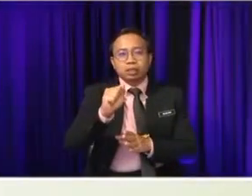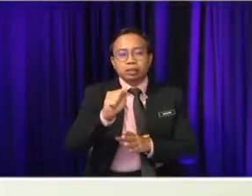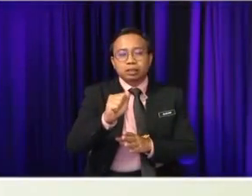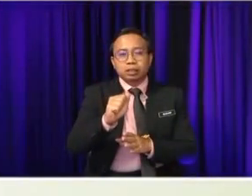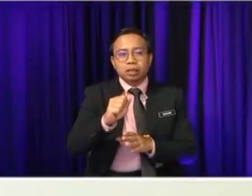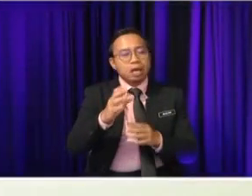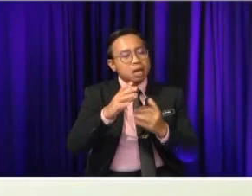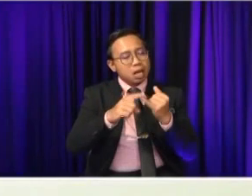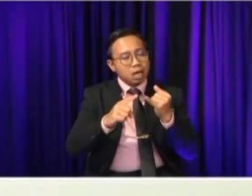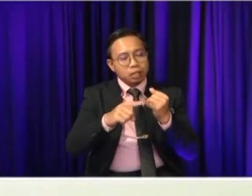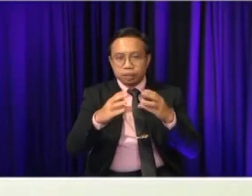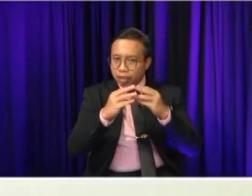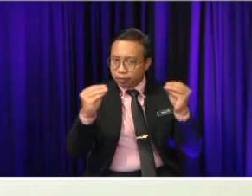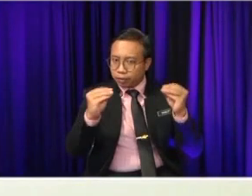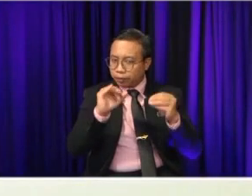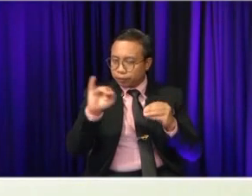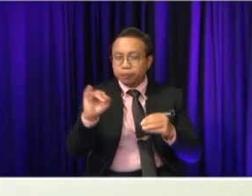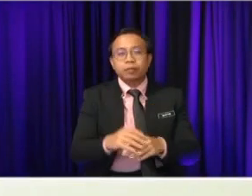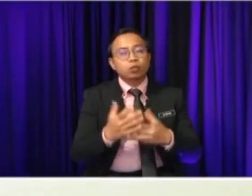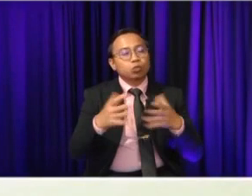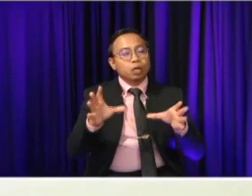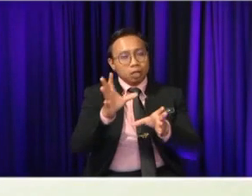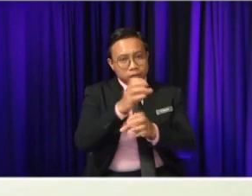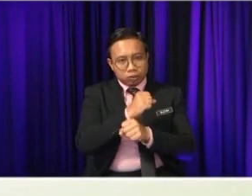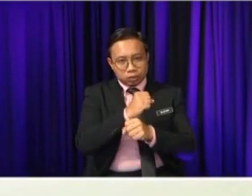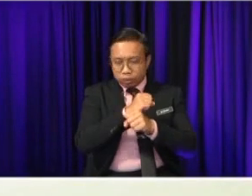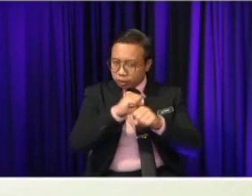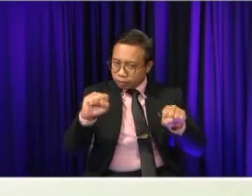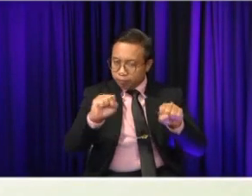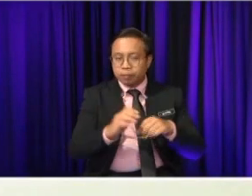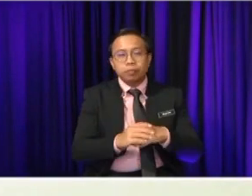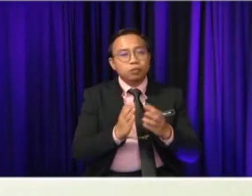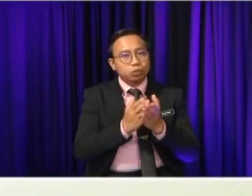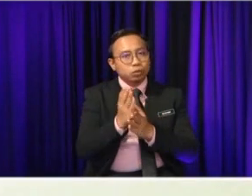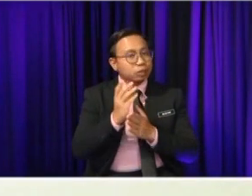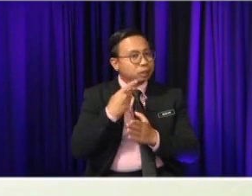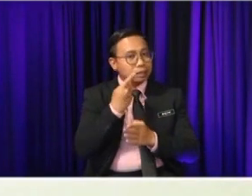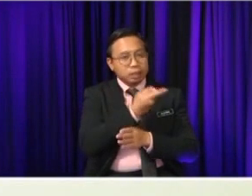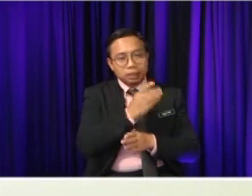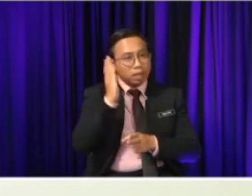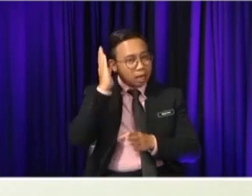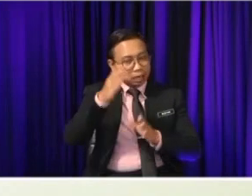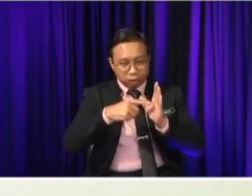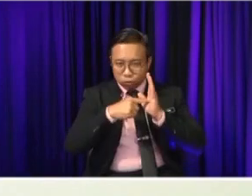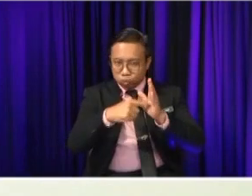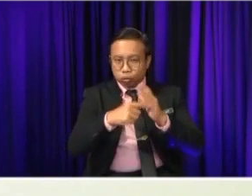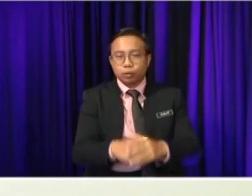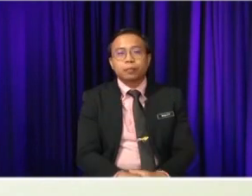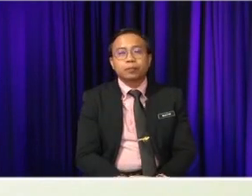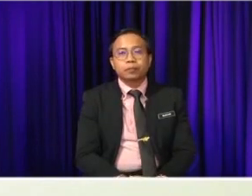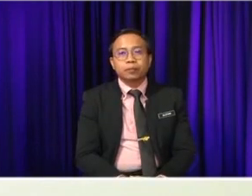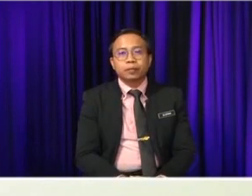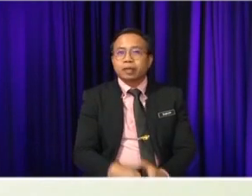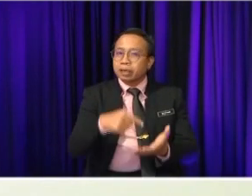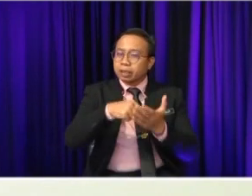finishing nah yang ini kita udah siap mereka kan and then kita seterusnya kita akan pamitkan Oke kita tengok satu gini tadi